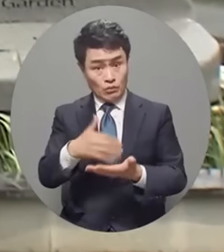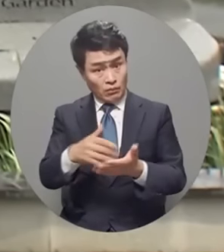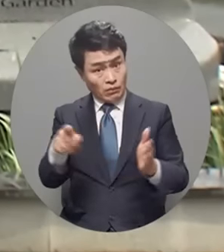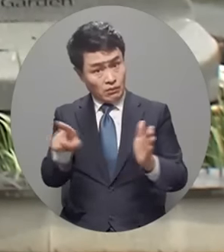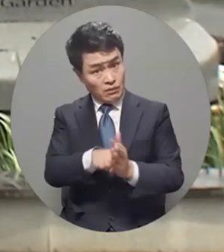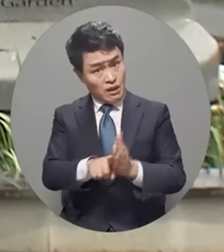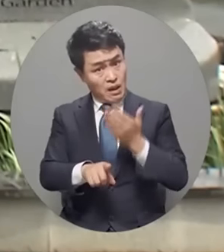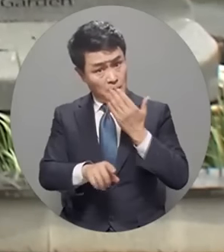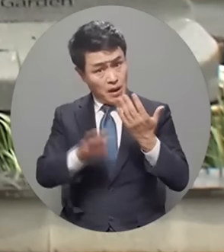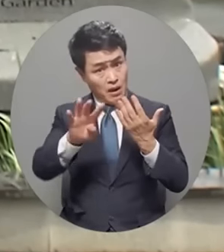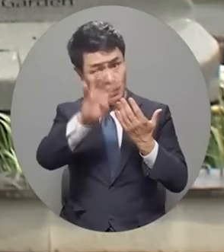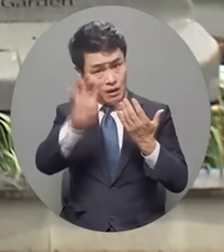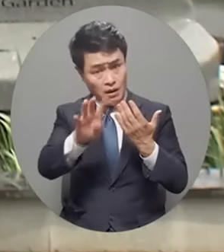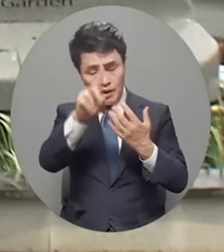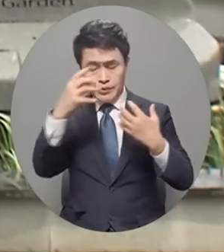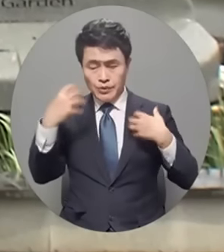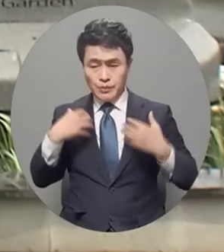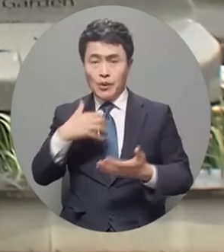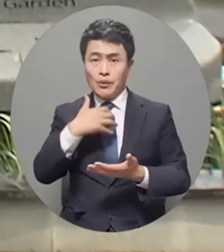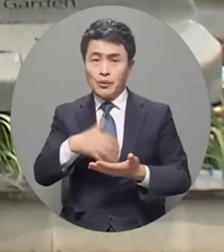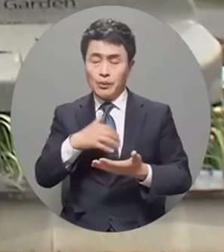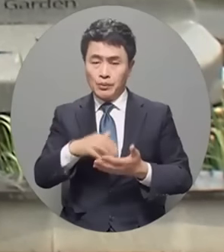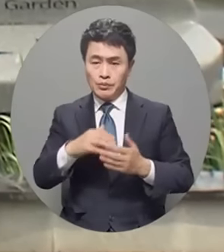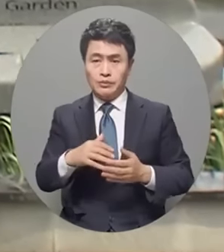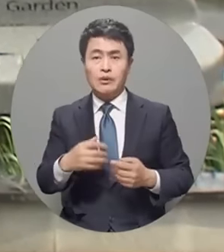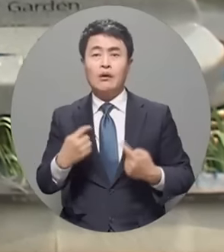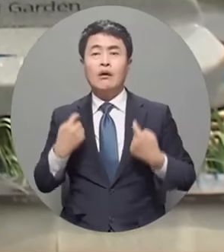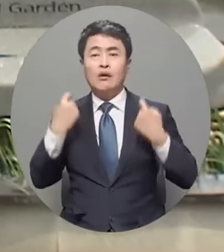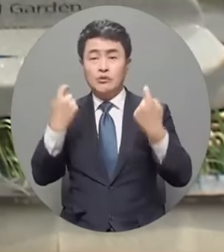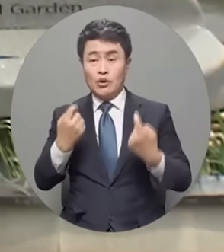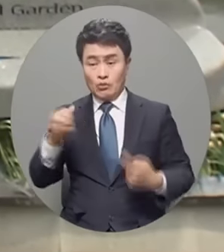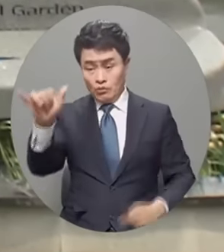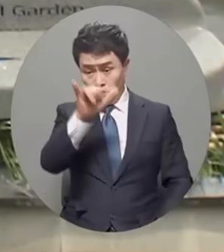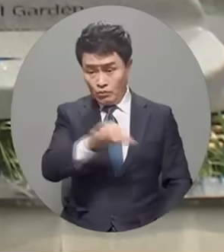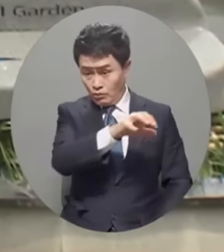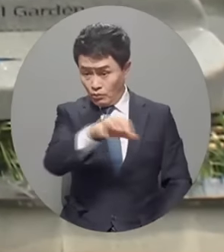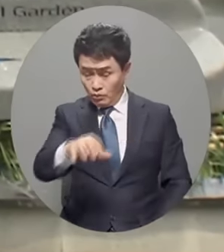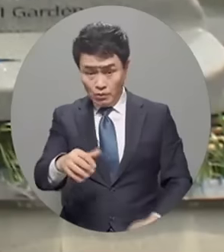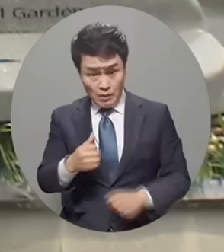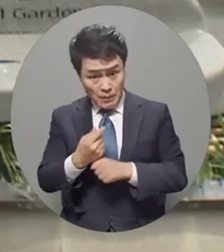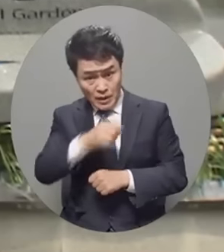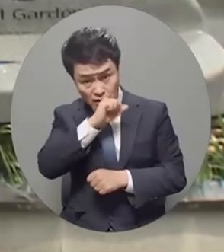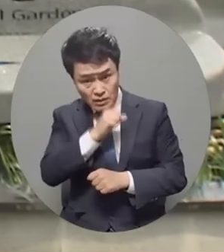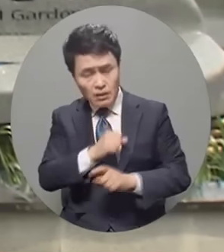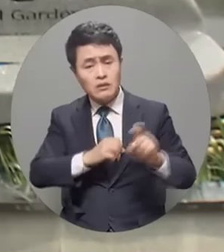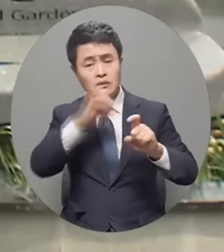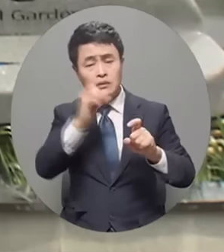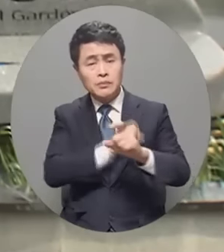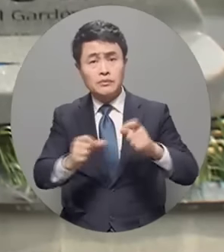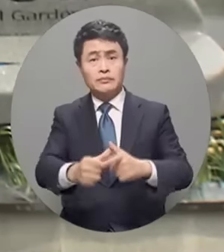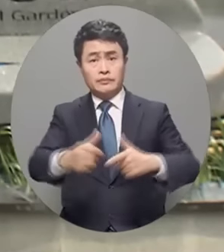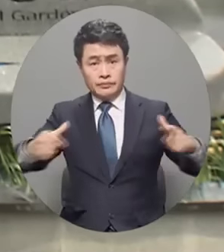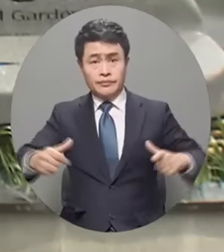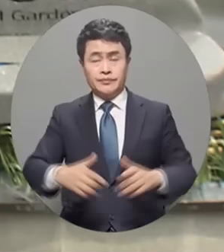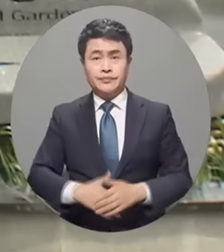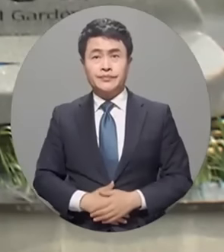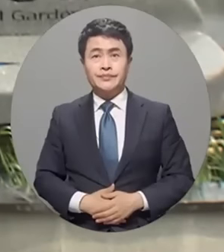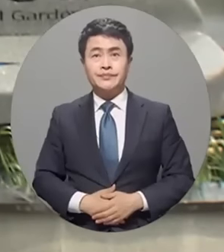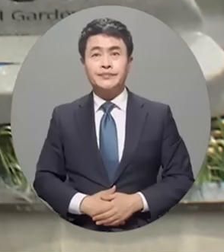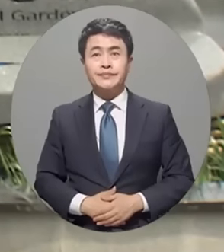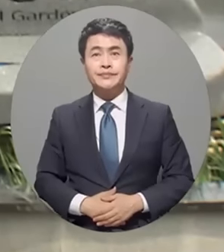있을지. 정부 통계상으로 전국 관광지의 방문객 수는 매년 10% 이상 늘고 있습니다. MBC 뉴스